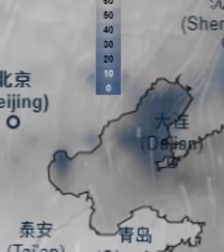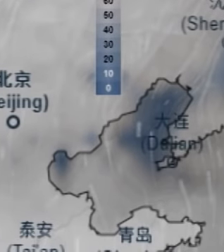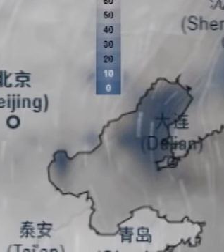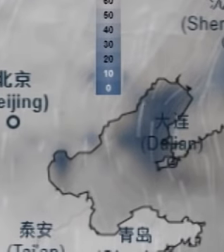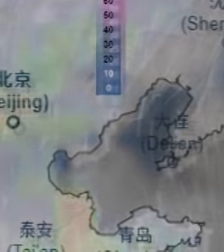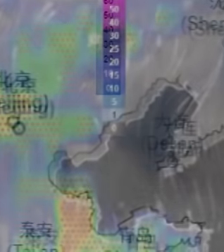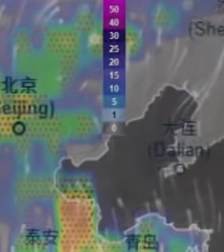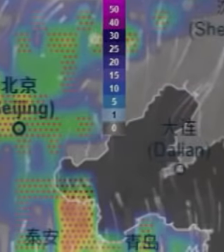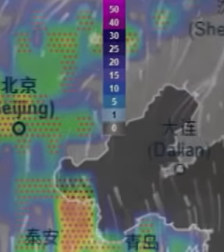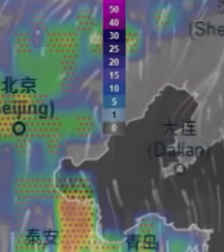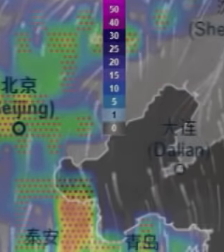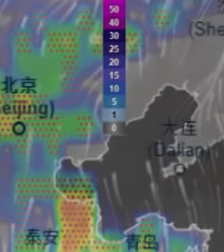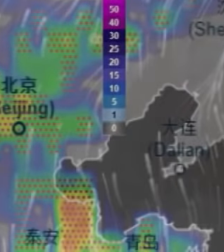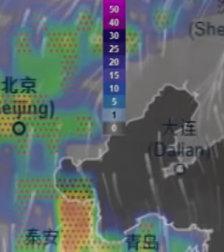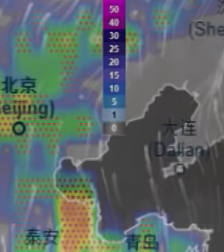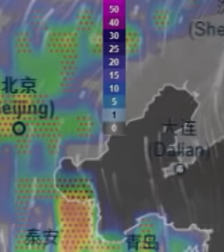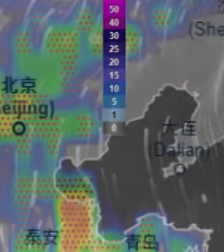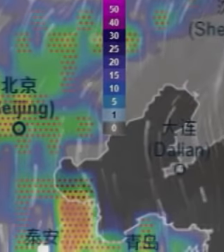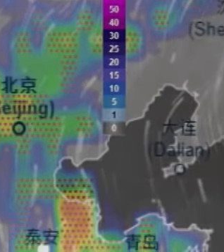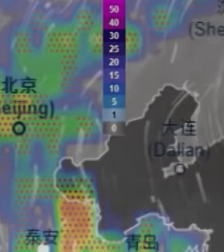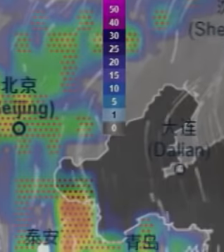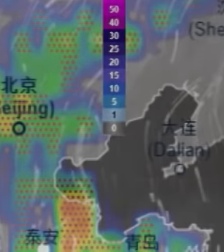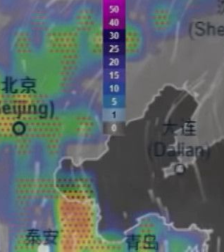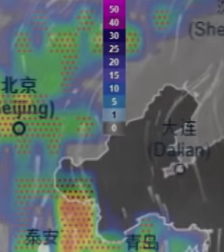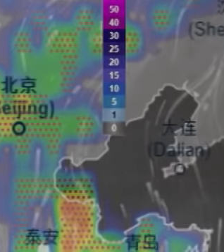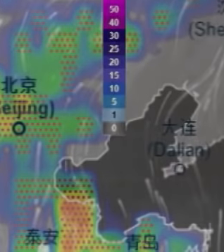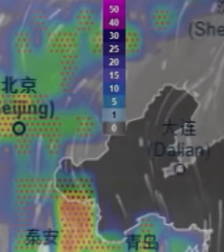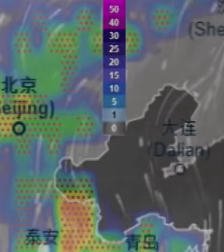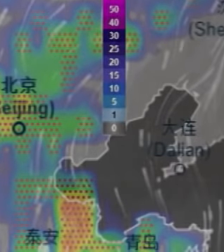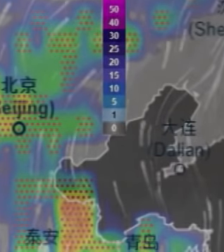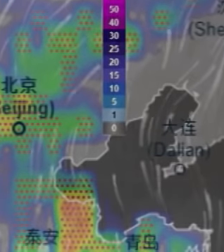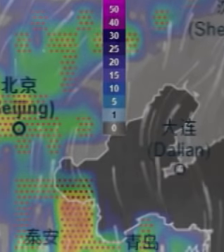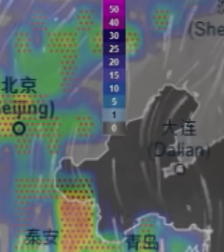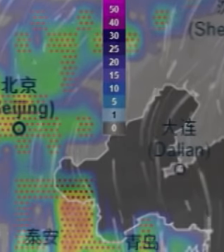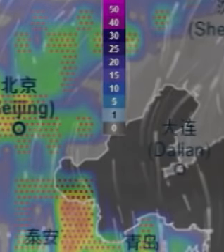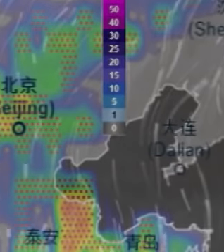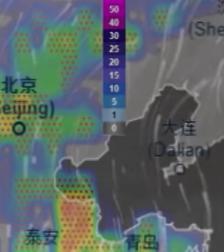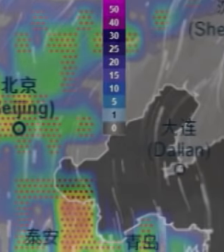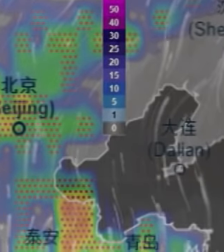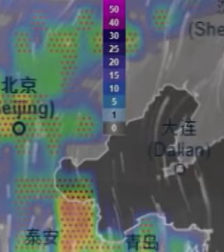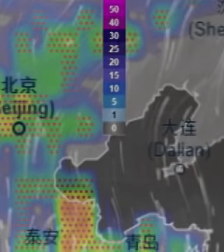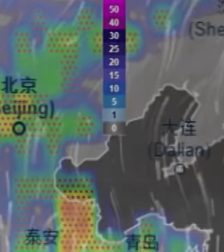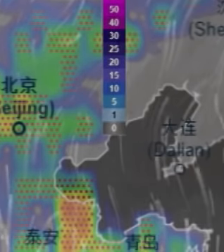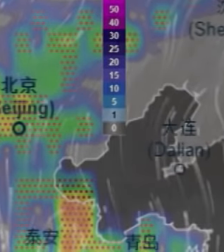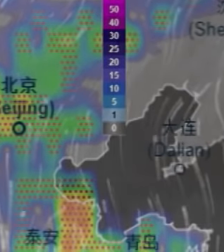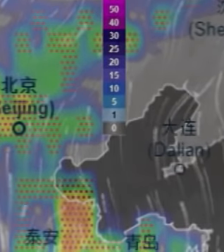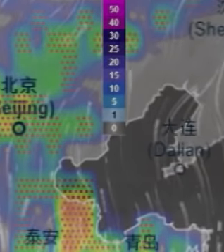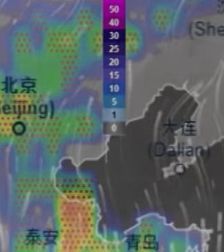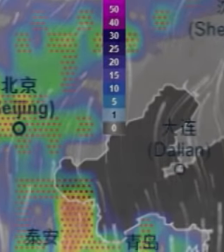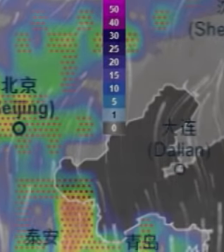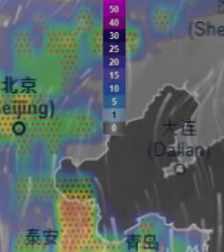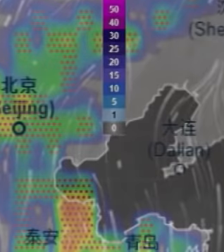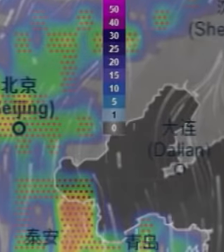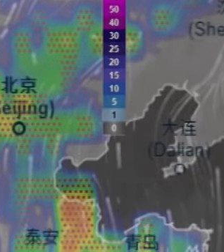байна. Урд хондосны хувьд Шөндөө, Говийн аймгуудын нутгийн зарим газар болон Төвийн болоод Баруун аймгуудын нутгийн ихэнх хэсгээр, өдөртөө бол Баруун аймгуудын